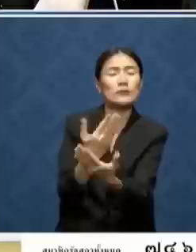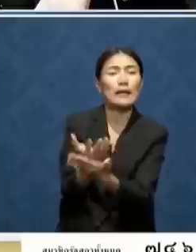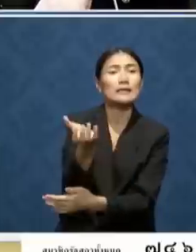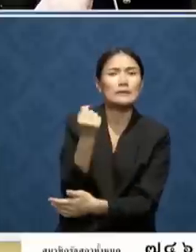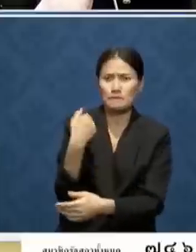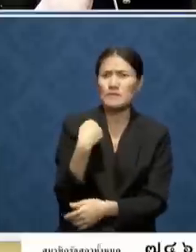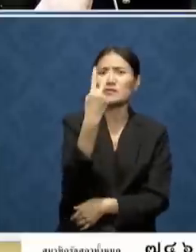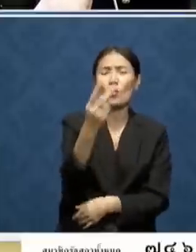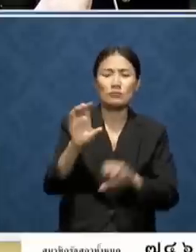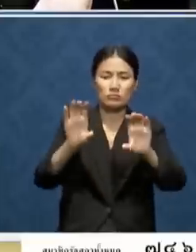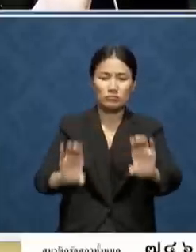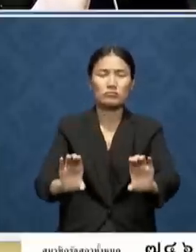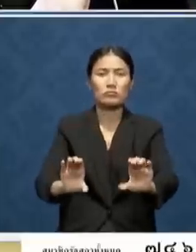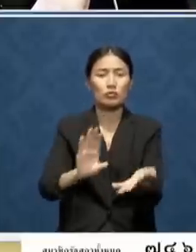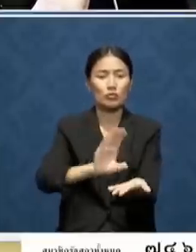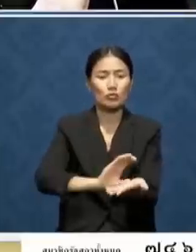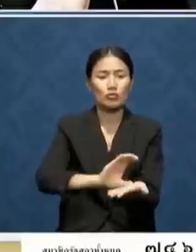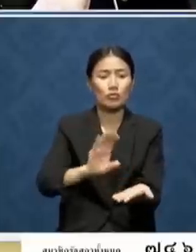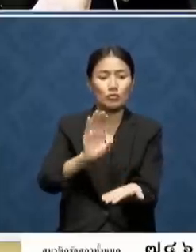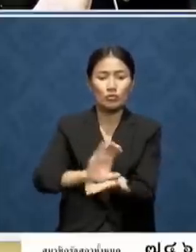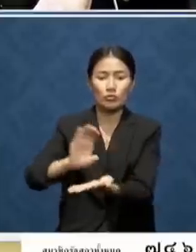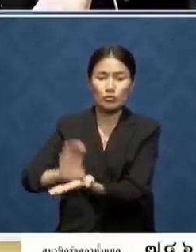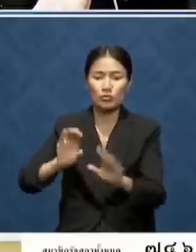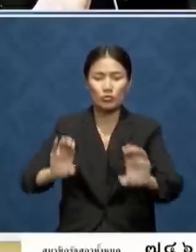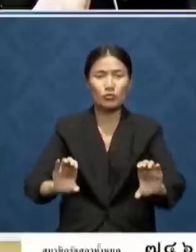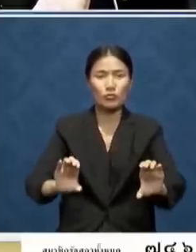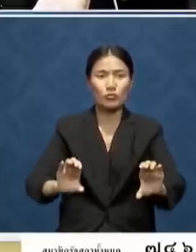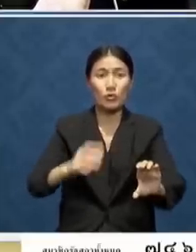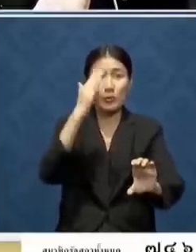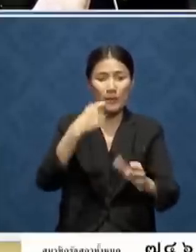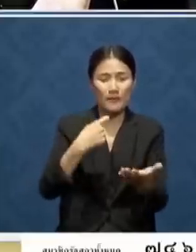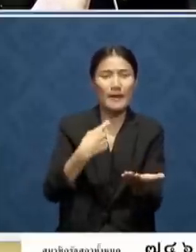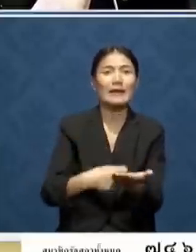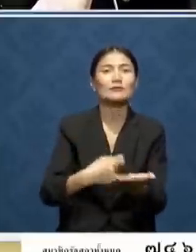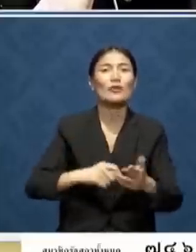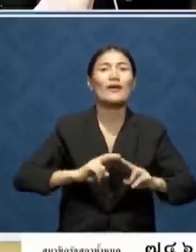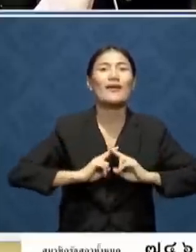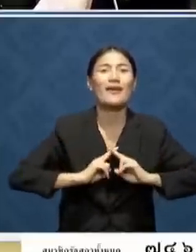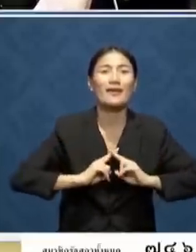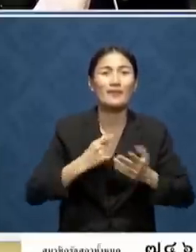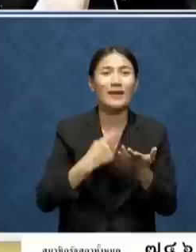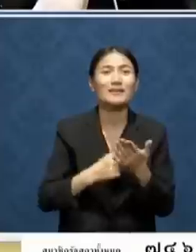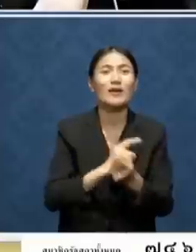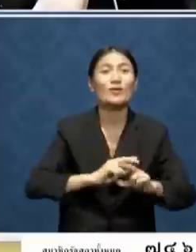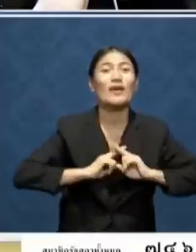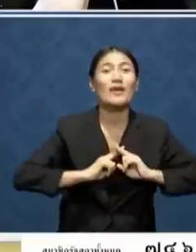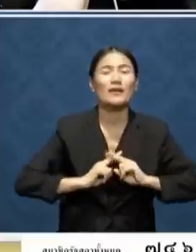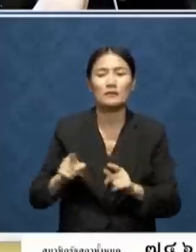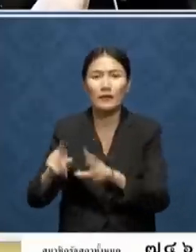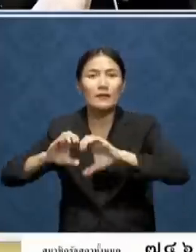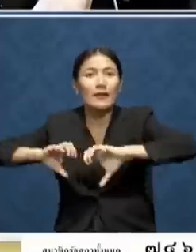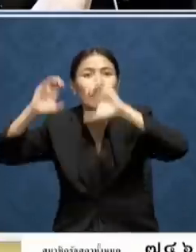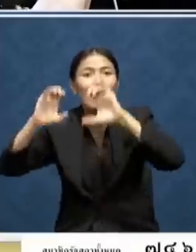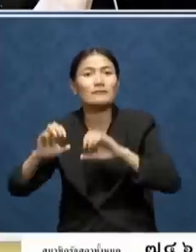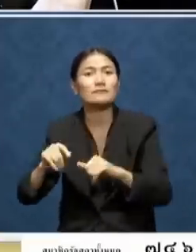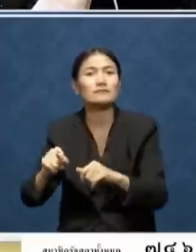เพียงพอให้ท่านหยิบยืมได้นะคะขให้เลือกระหว่างล้วงกระเป๋าผู้ประกันตนค่ะหรือว่าจะล้วงกระเป๋าข้าราชการบำนาญนะ